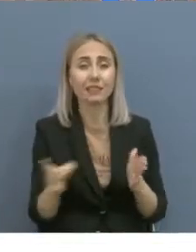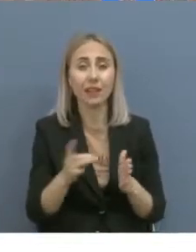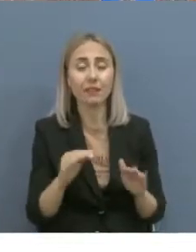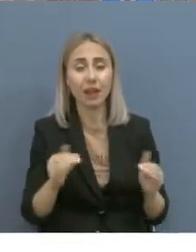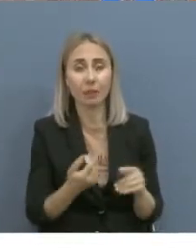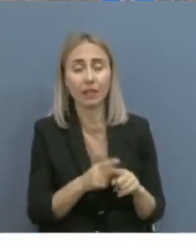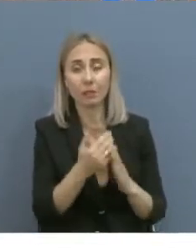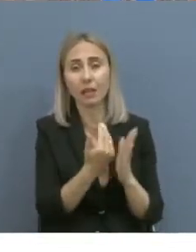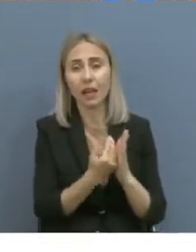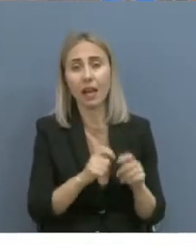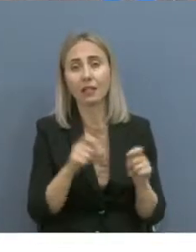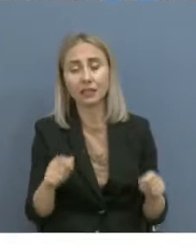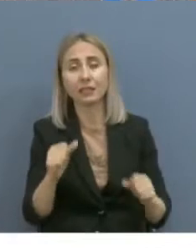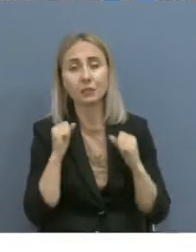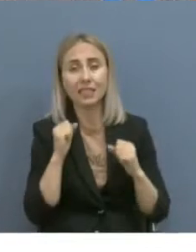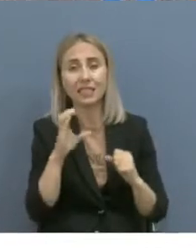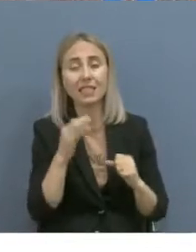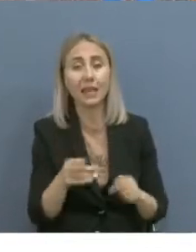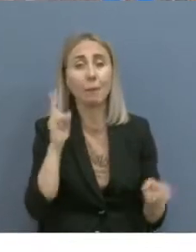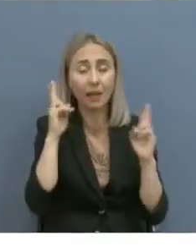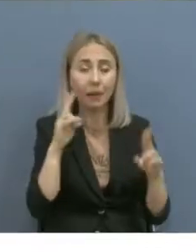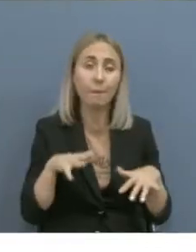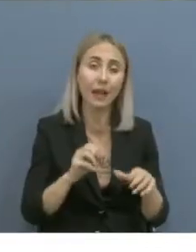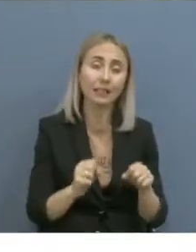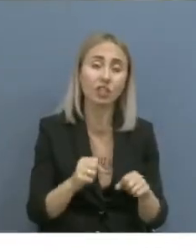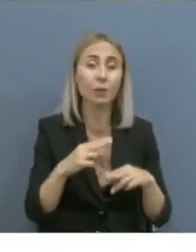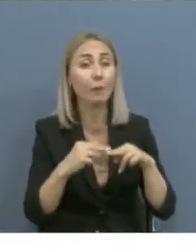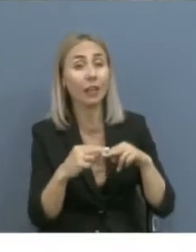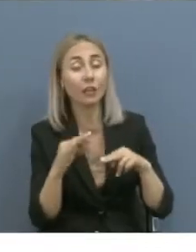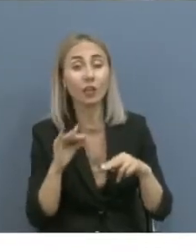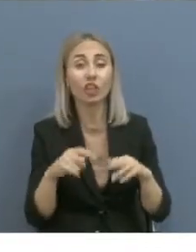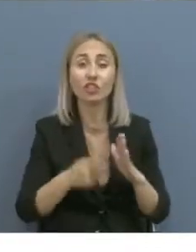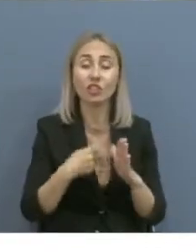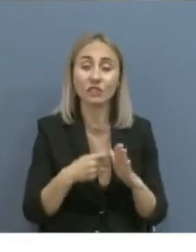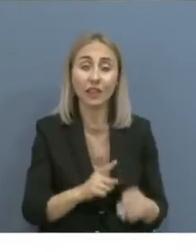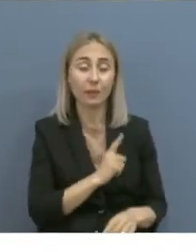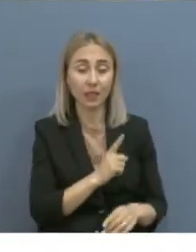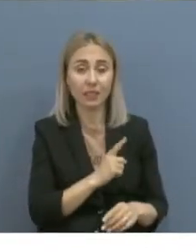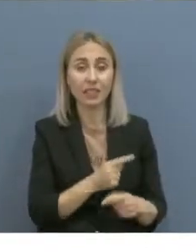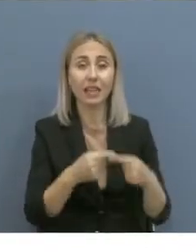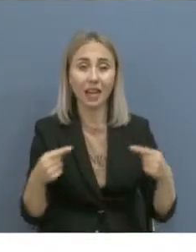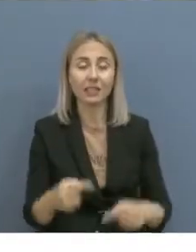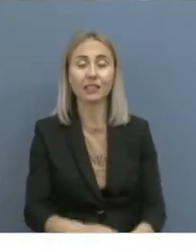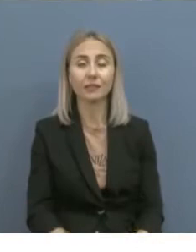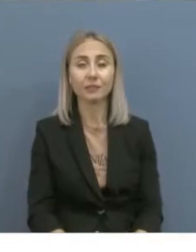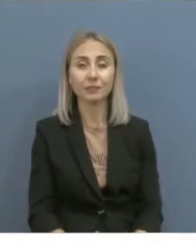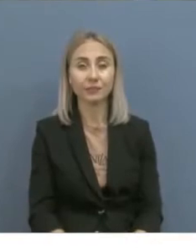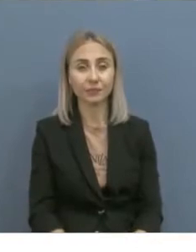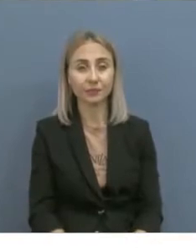секциялары, шаштараз, массаж, маникюр сияқты сән салондары, тігін шеберханалары ашылды. Айгүл Мырзағалиқызы, Дархан Сағын, Көкше ақпарат.